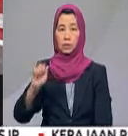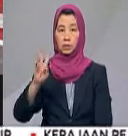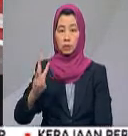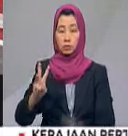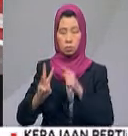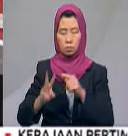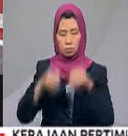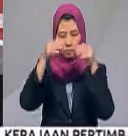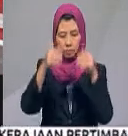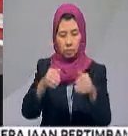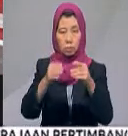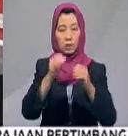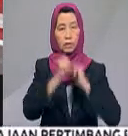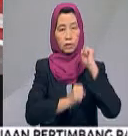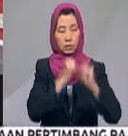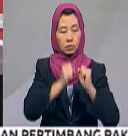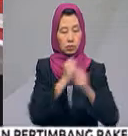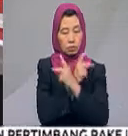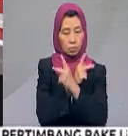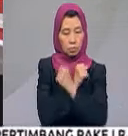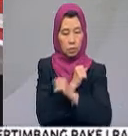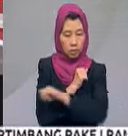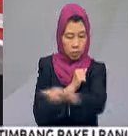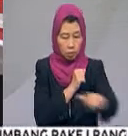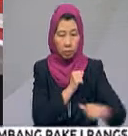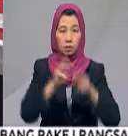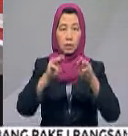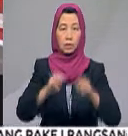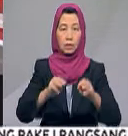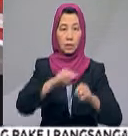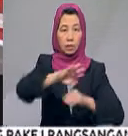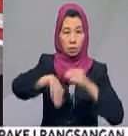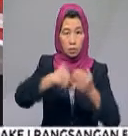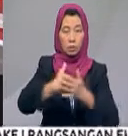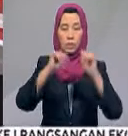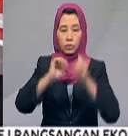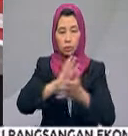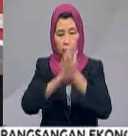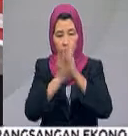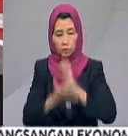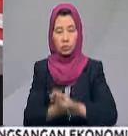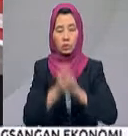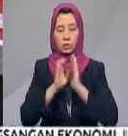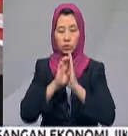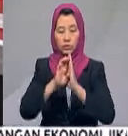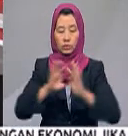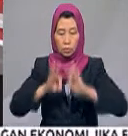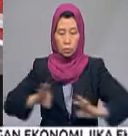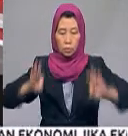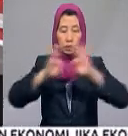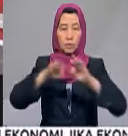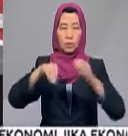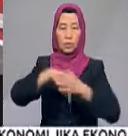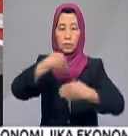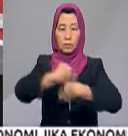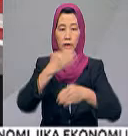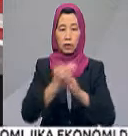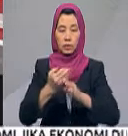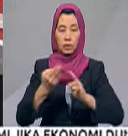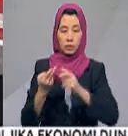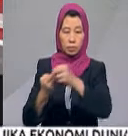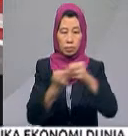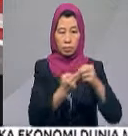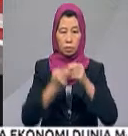yang menekankan sifat kasih sayang sesama manusia dan sejagat boleh dijadikan suri tauladan utama dalam membentuk perpaduan